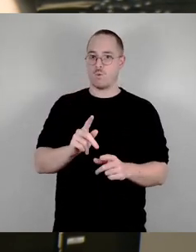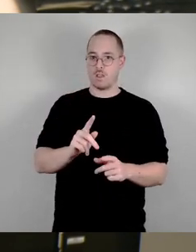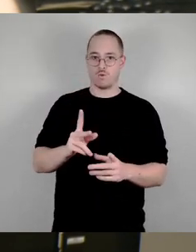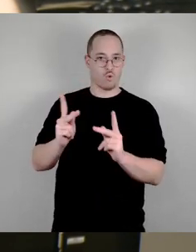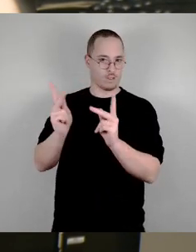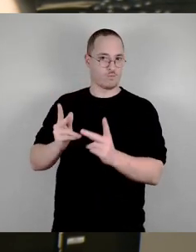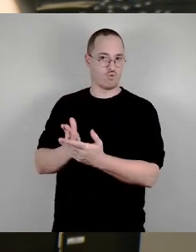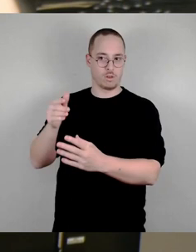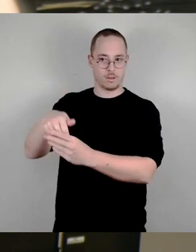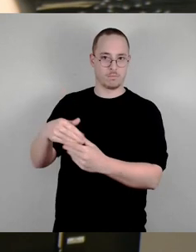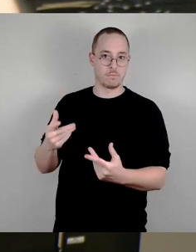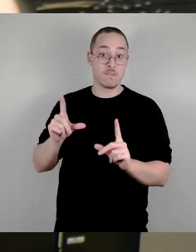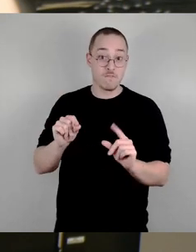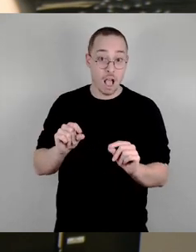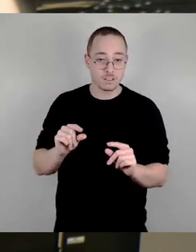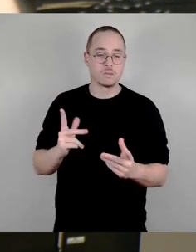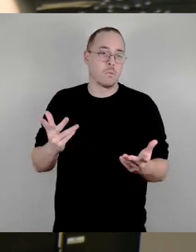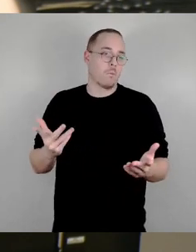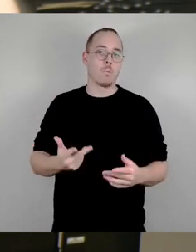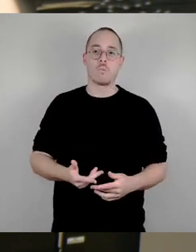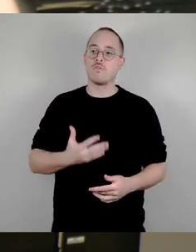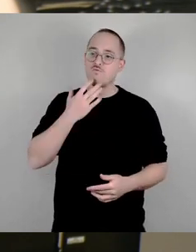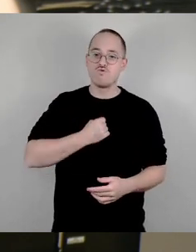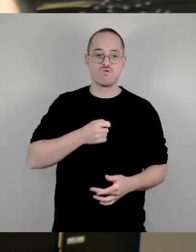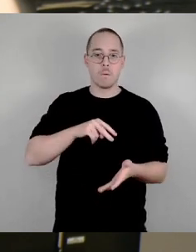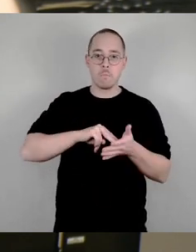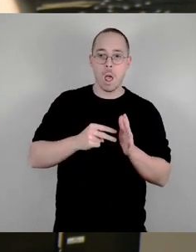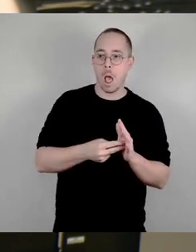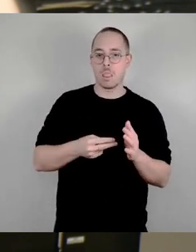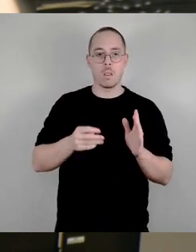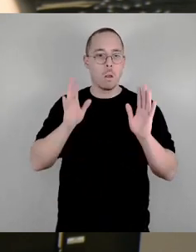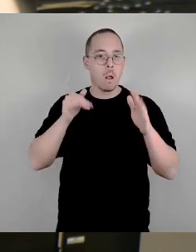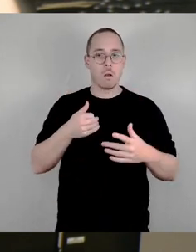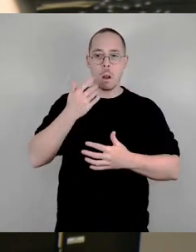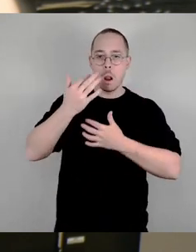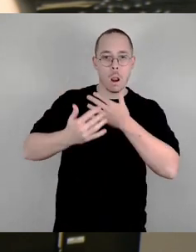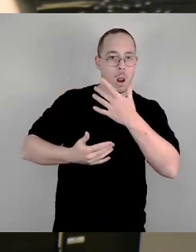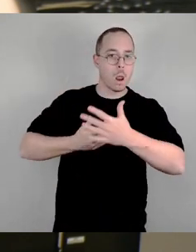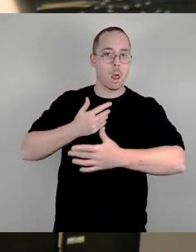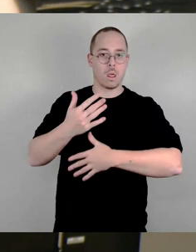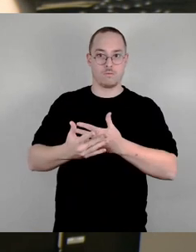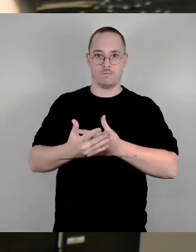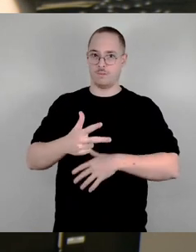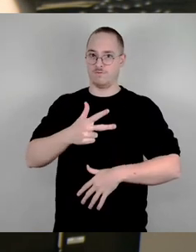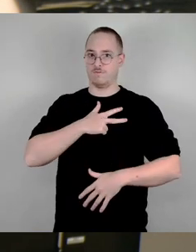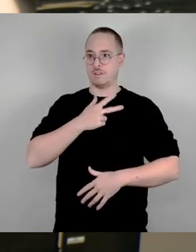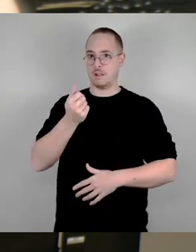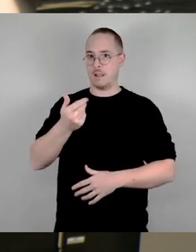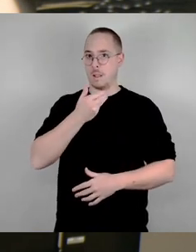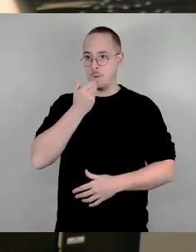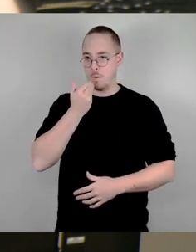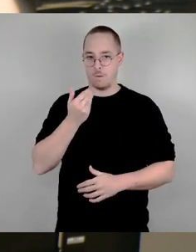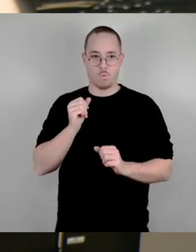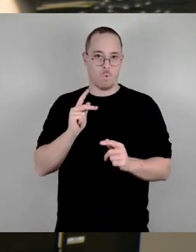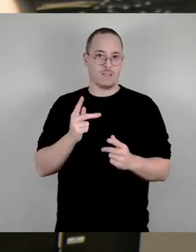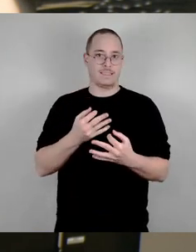wünschen können, planen können, wie wir wollen, ist kein Geld da, passiert nichts. Das ist den Stadträten hier im Saal klar, aber ist es auch Ihnen, lieben